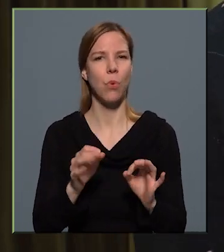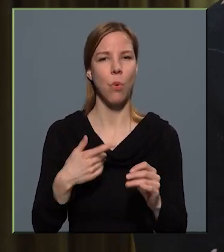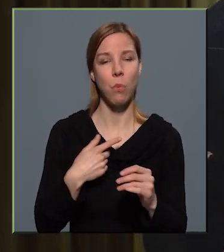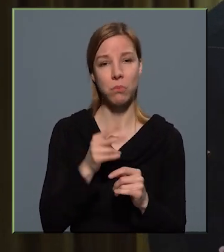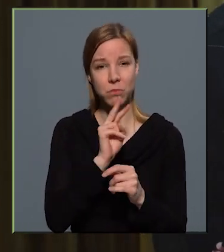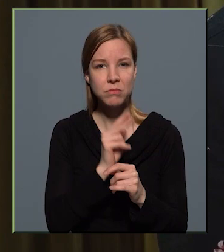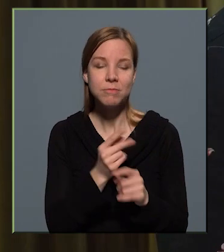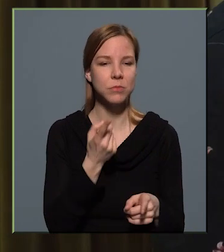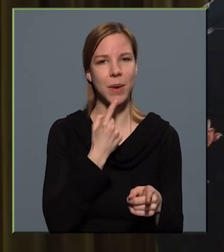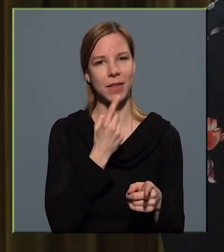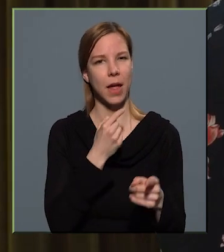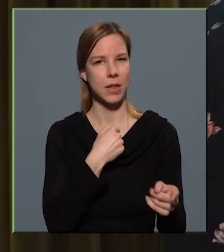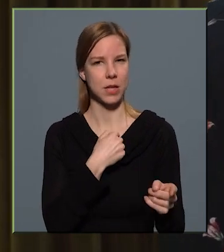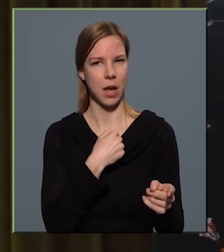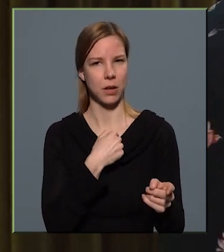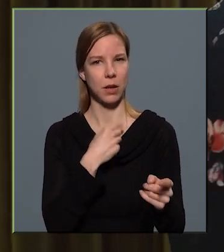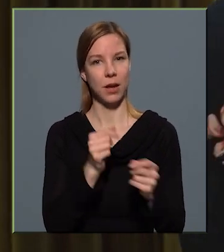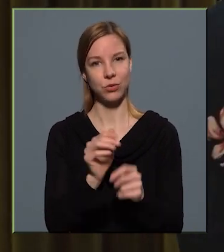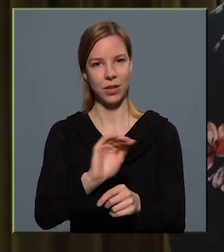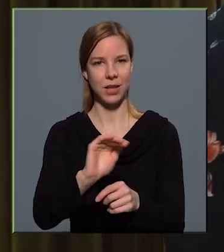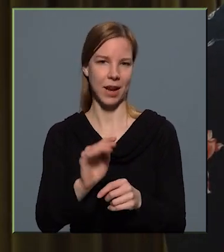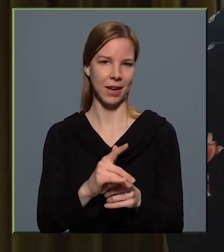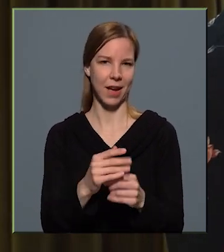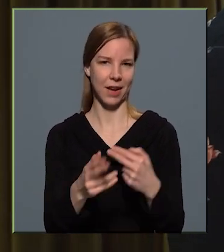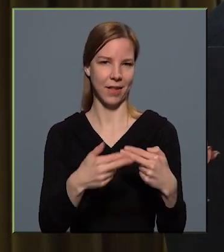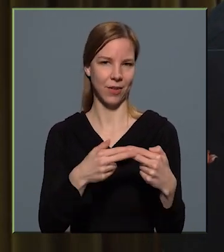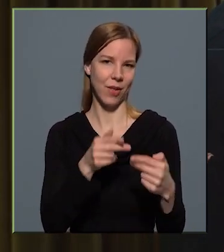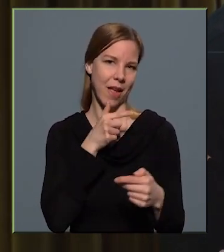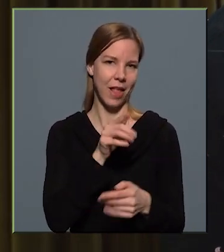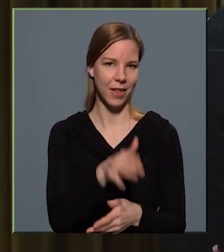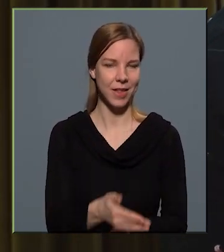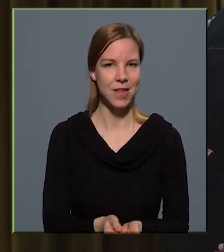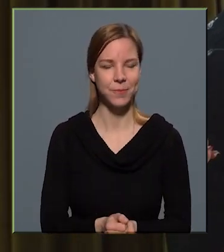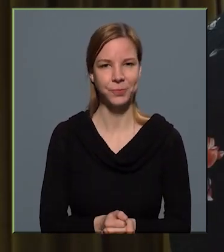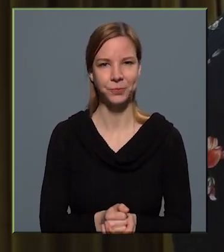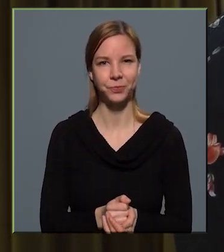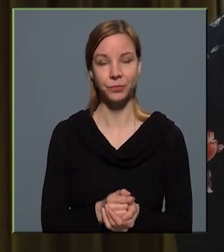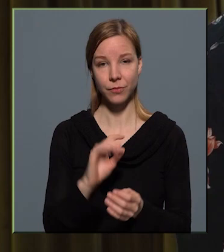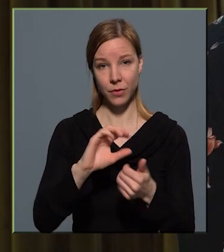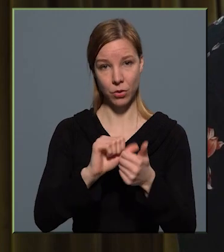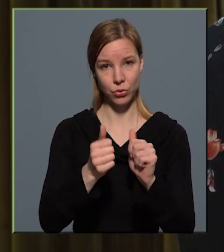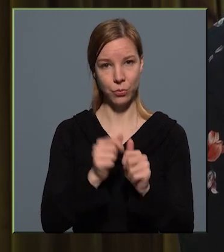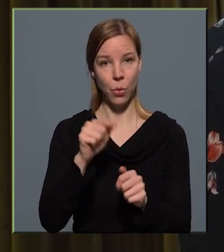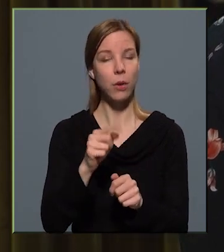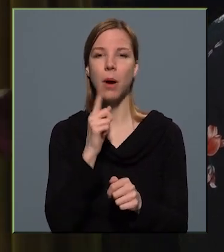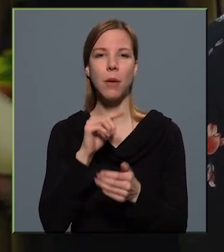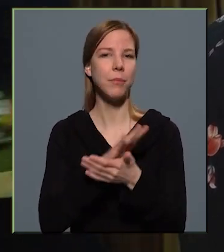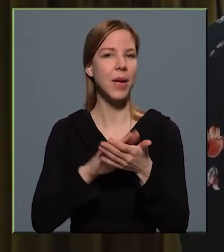néztem, és nagyon megtetszett. És így is azért gyerekekhez közel vagyok majd. Most a sportban idén mik a